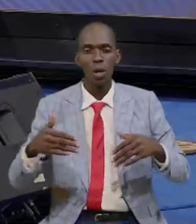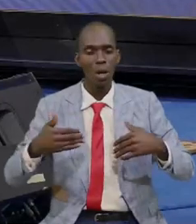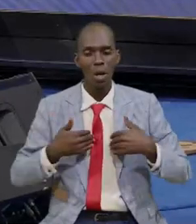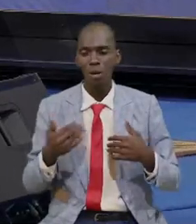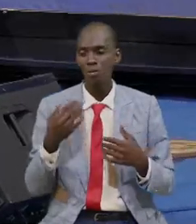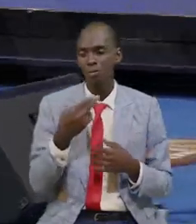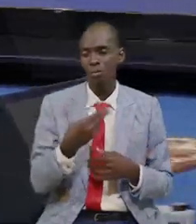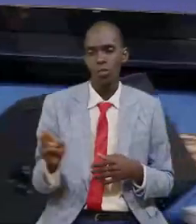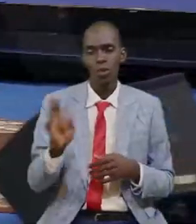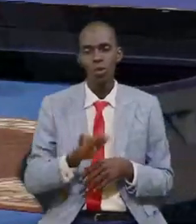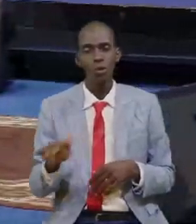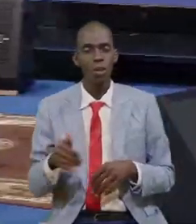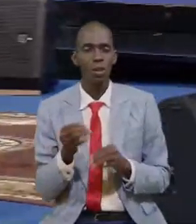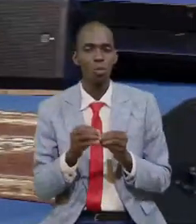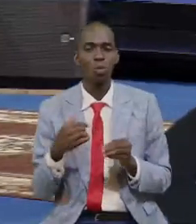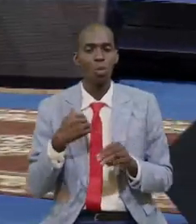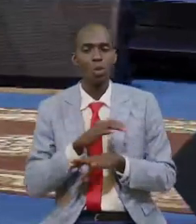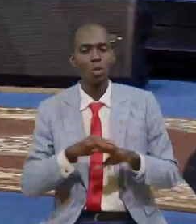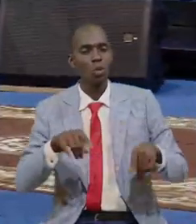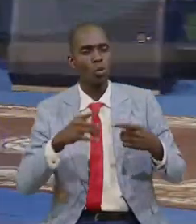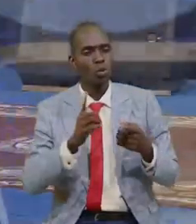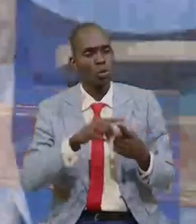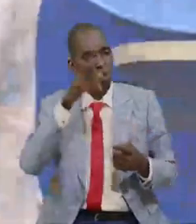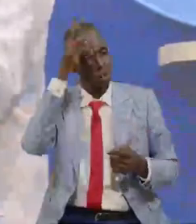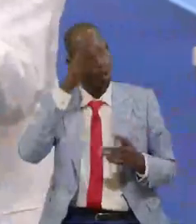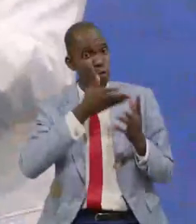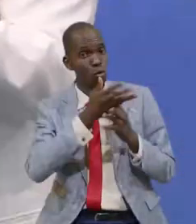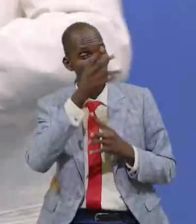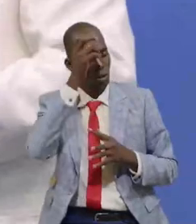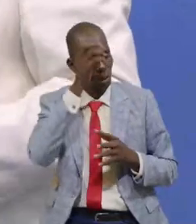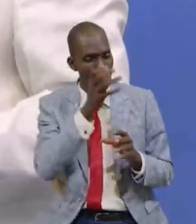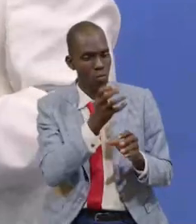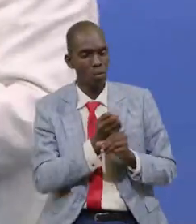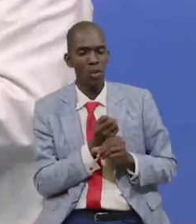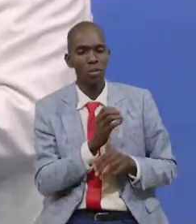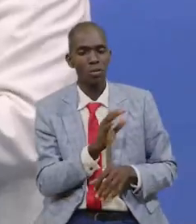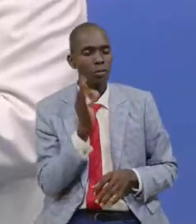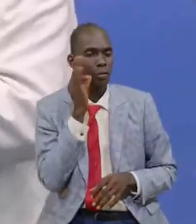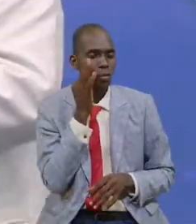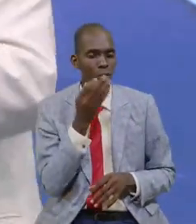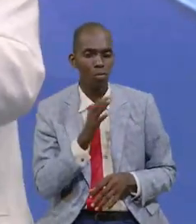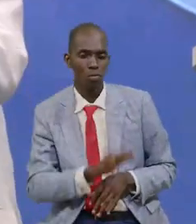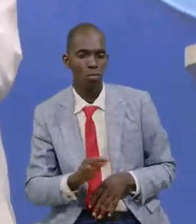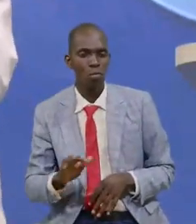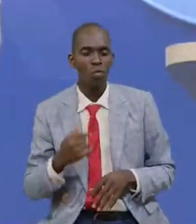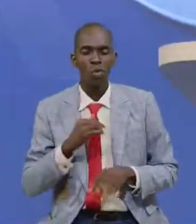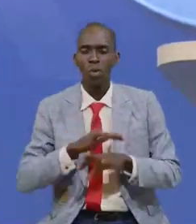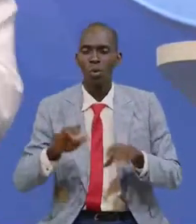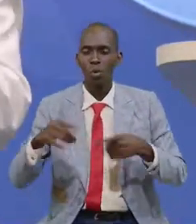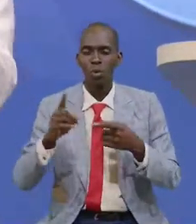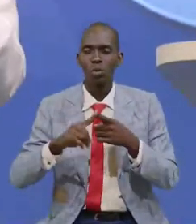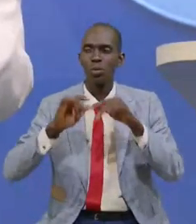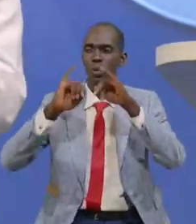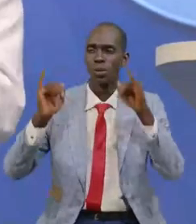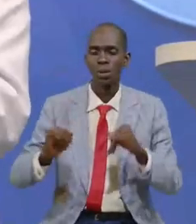on n'a plus des enfants légitimes, illégitimes, on ne va plus vers Satan. Par Satan, on a des fruits, on ne passe plus par